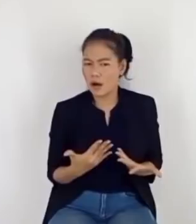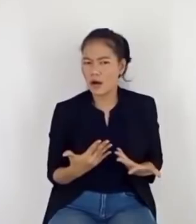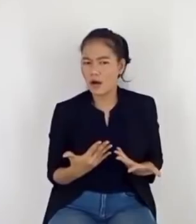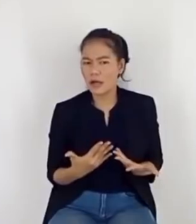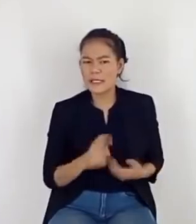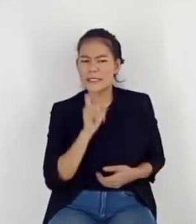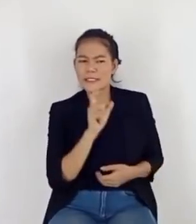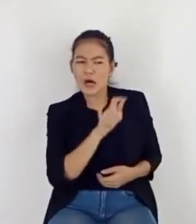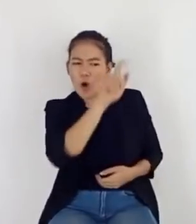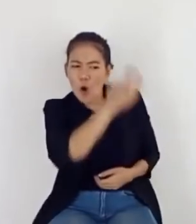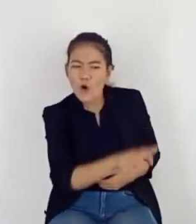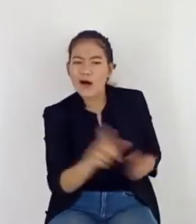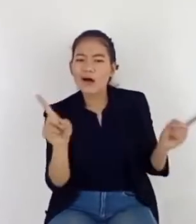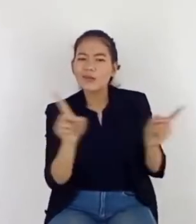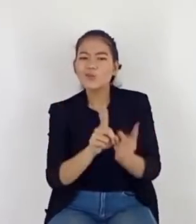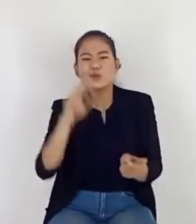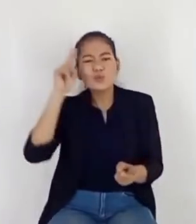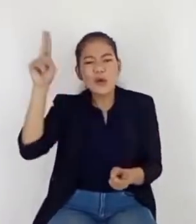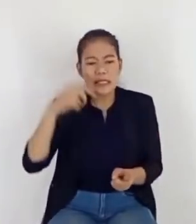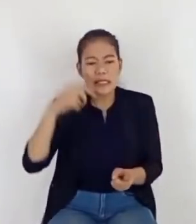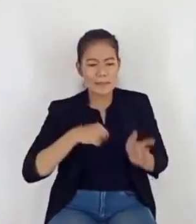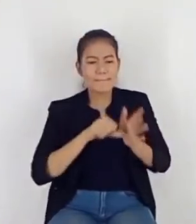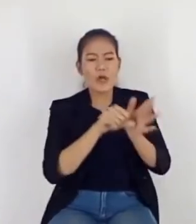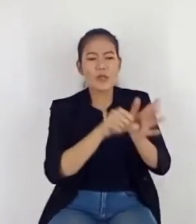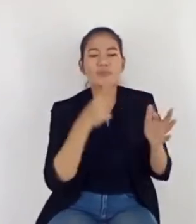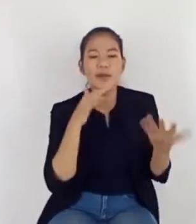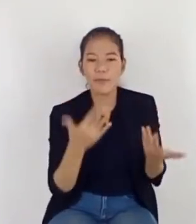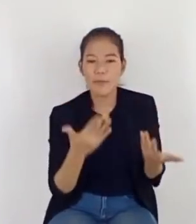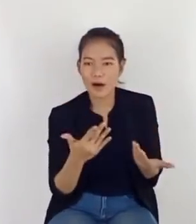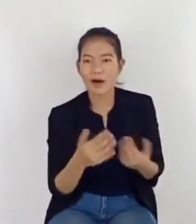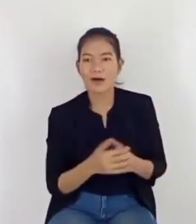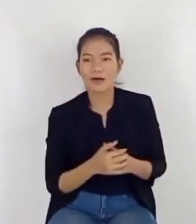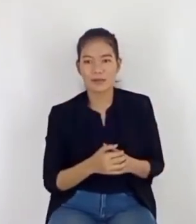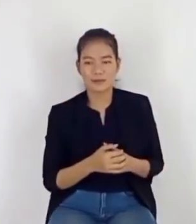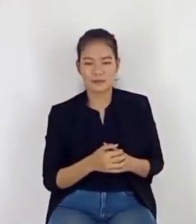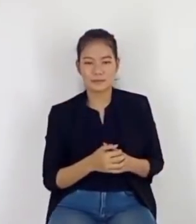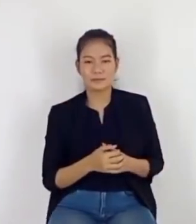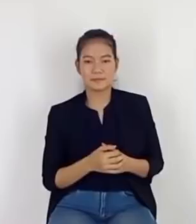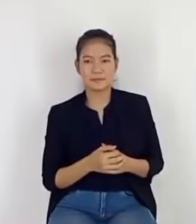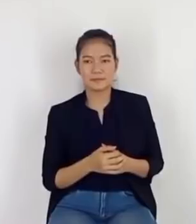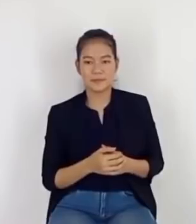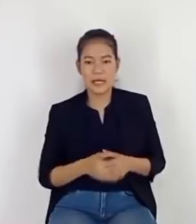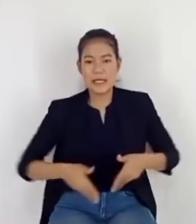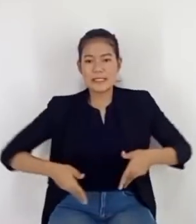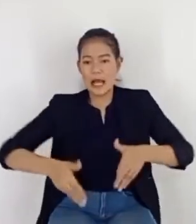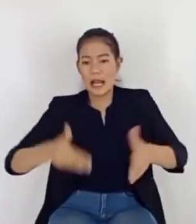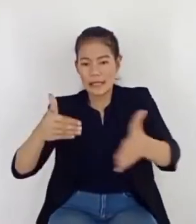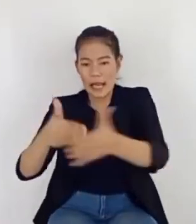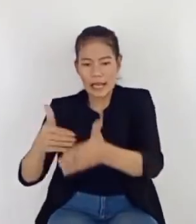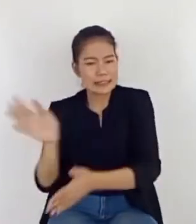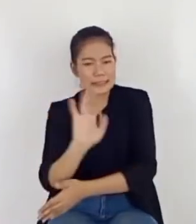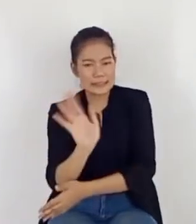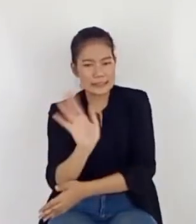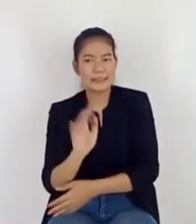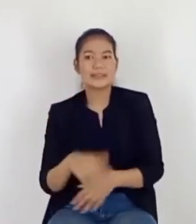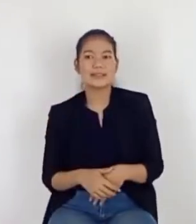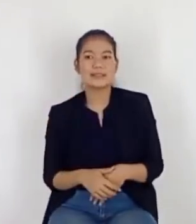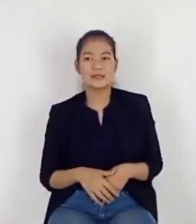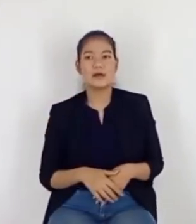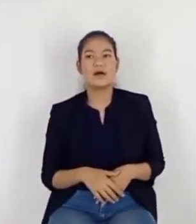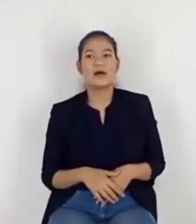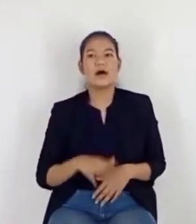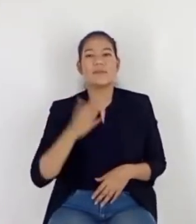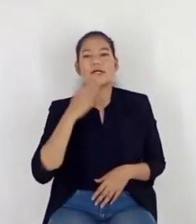orang untuk bertemu dengan Tuhan, mengalami jalan Tuhan? Dalam Yesaya